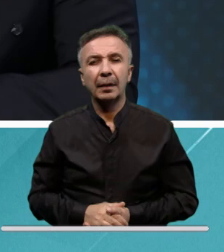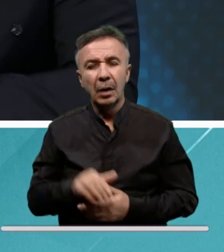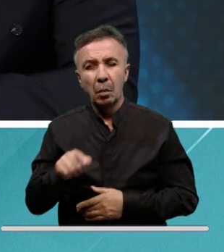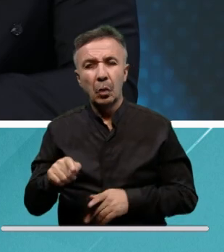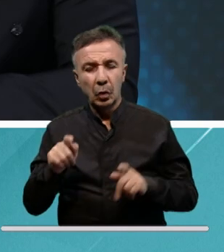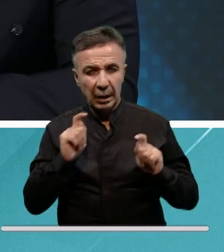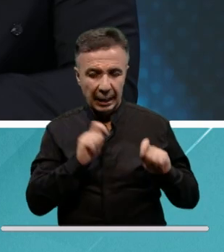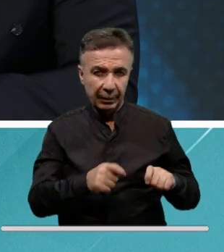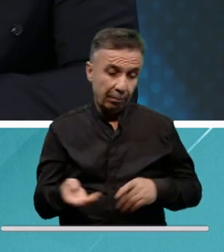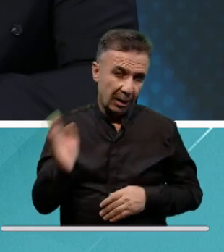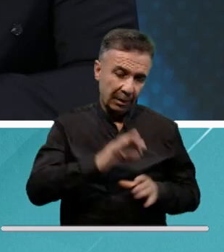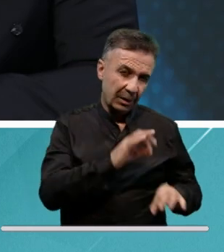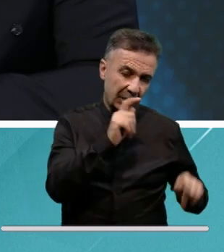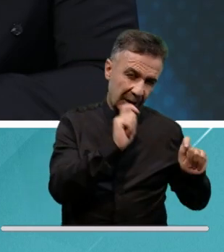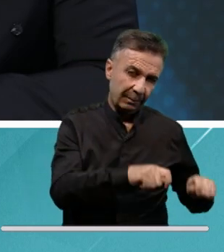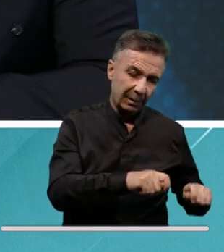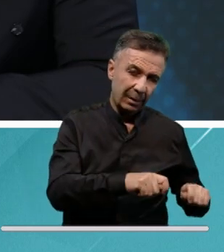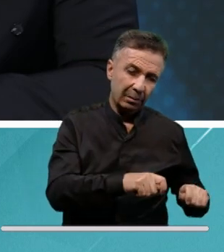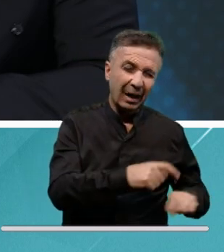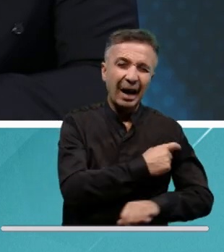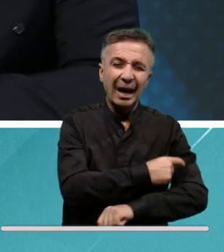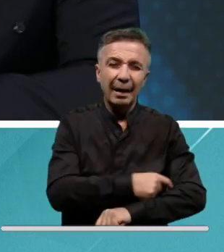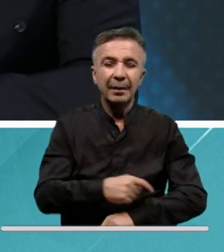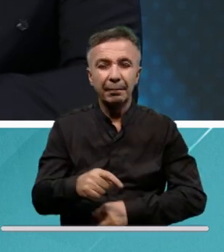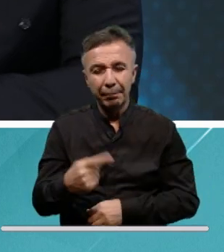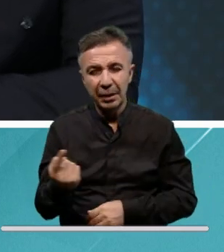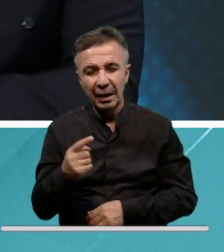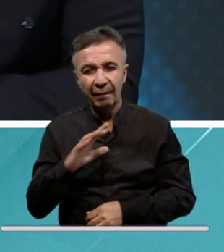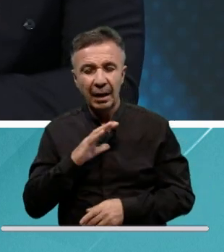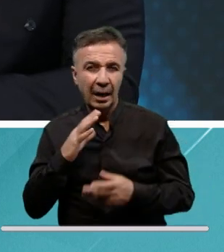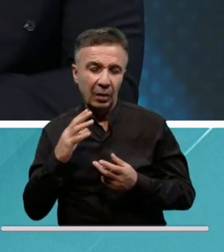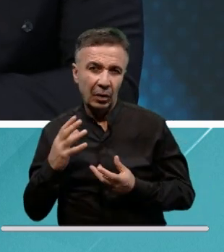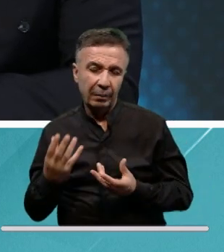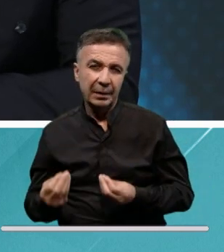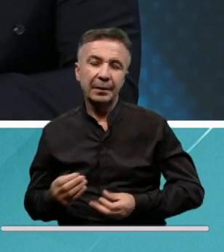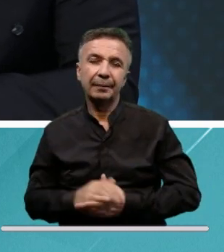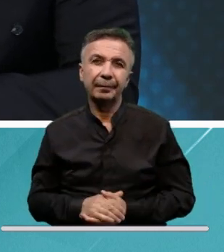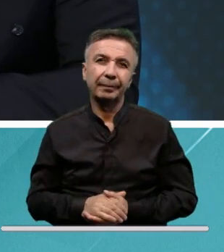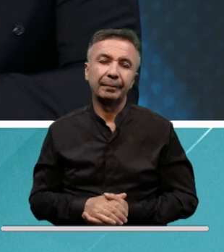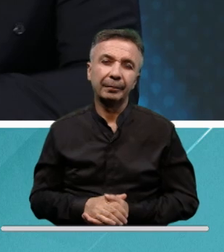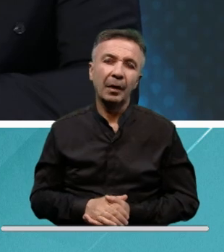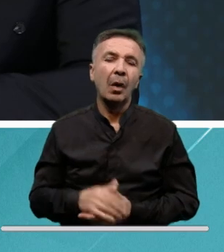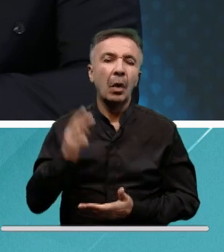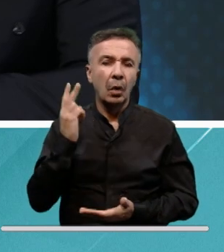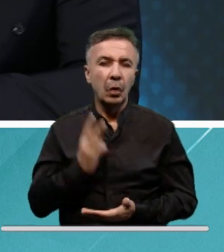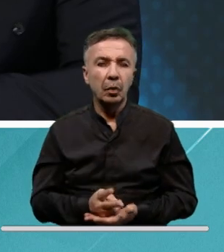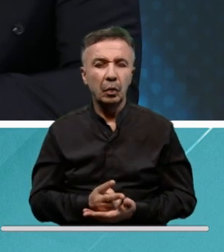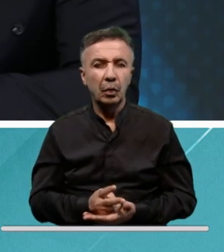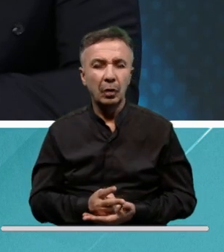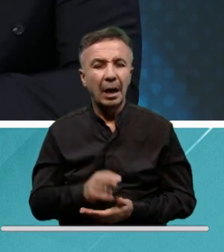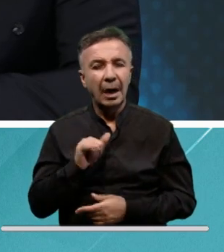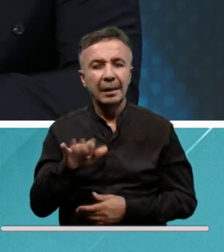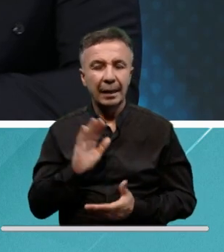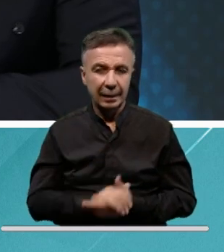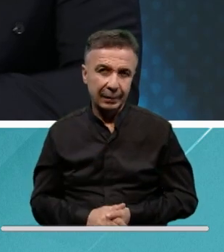yaptırmak haramdır Yani bir şeyin varlığı onun Eee hükmünü hükmüyle aynı